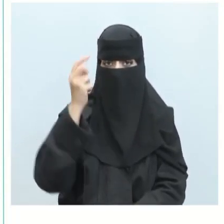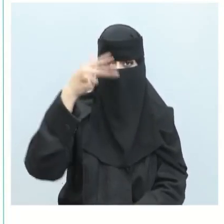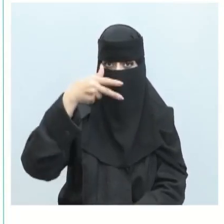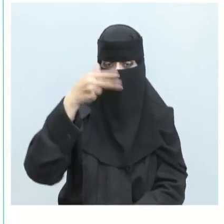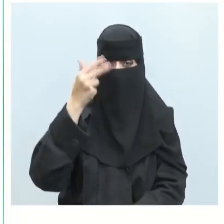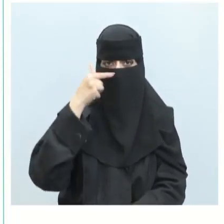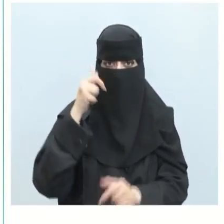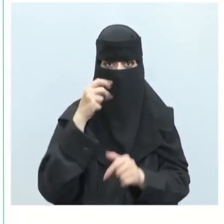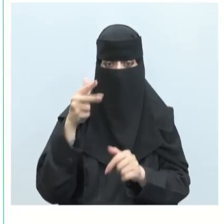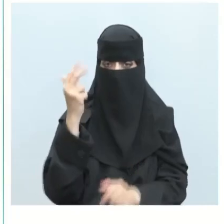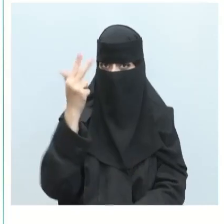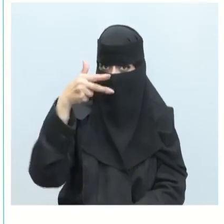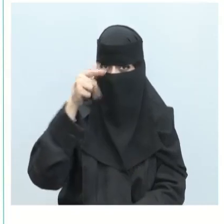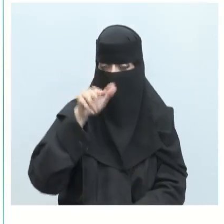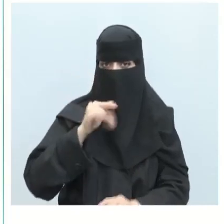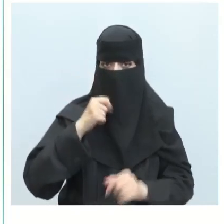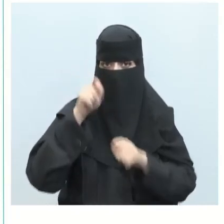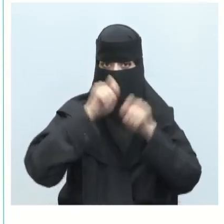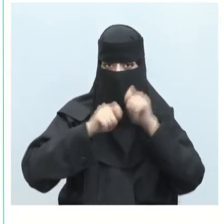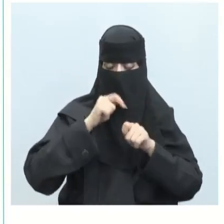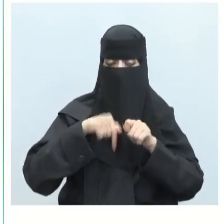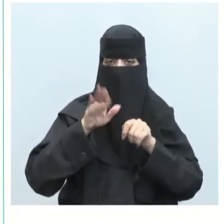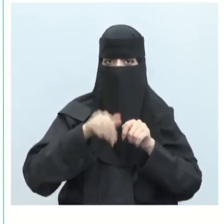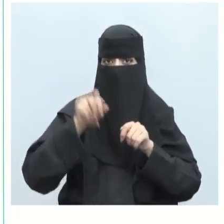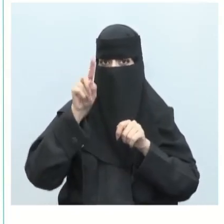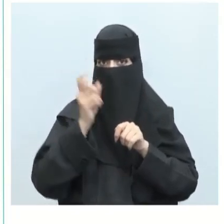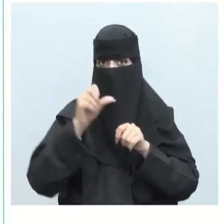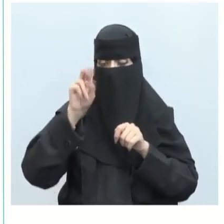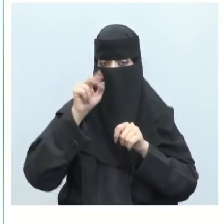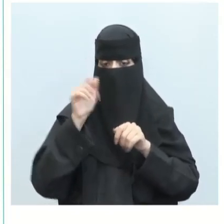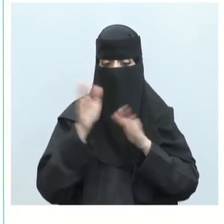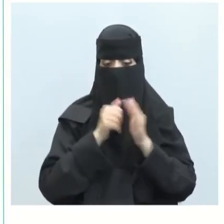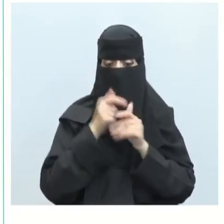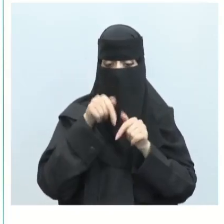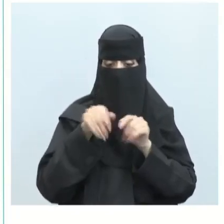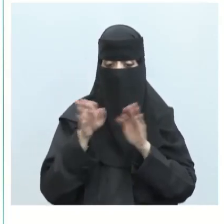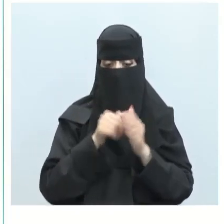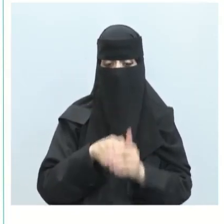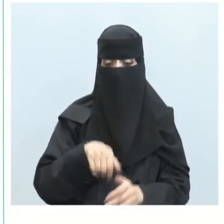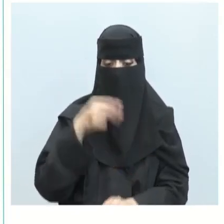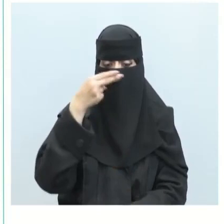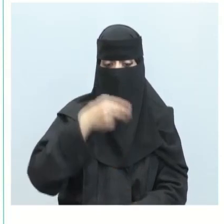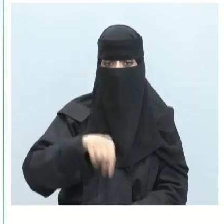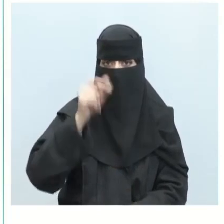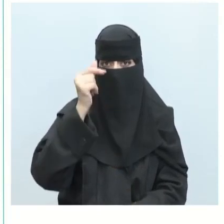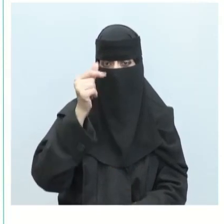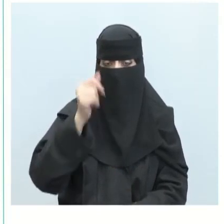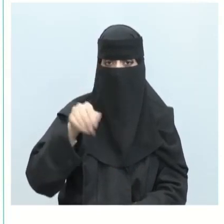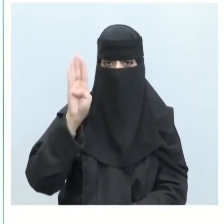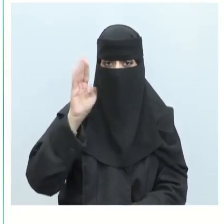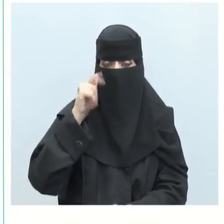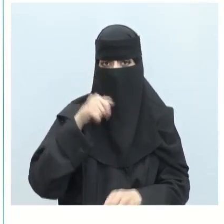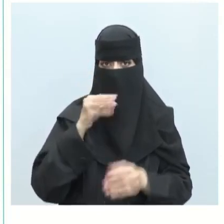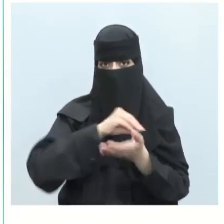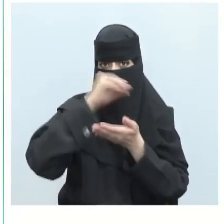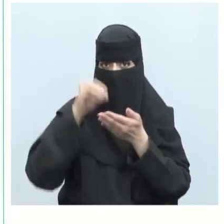دائما المنفذ 80 اي اننا قمنا باستخدام بروتوكول اتش تي تي بي بروتوكول نقل النص التشعبي